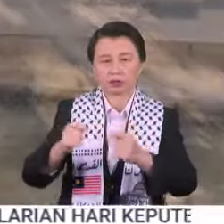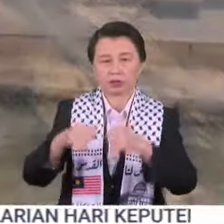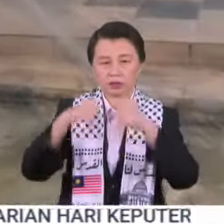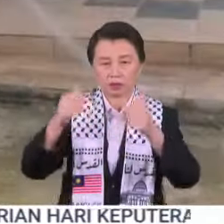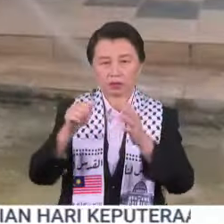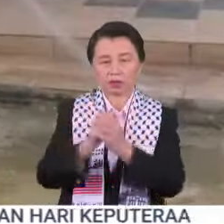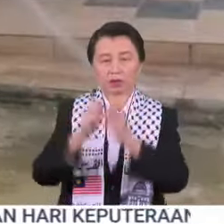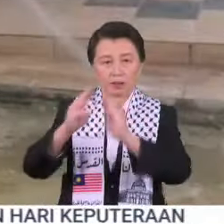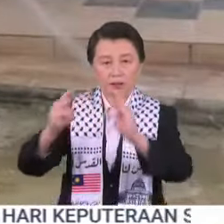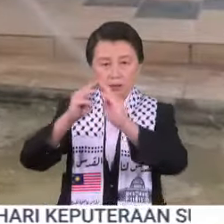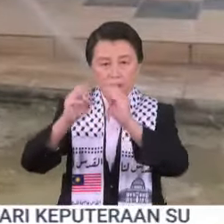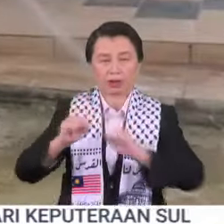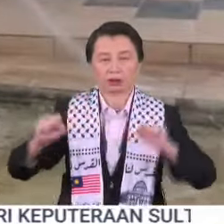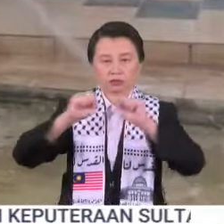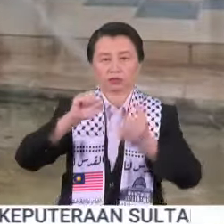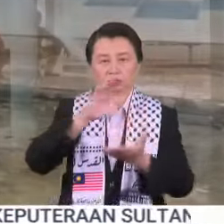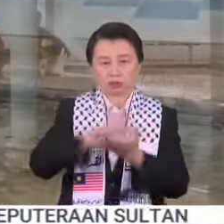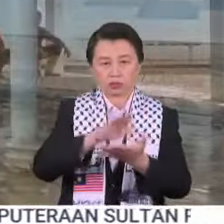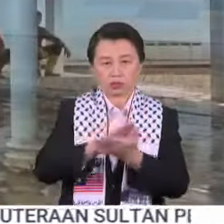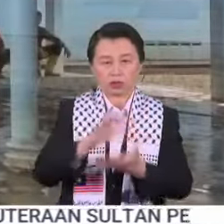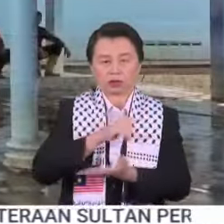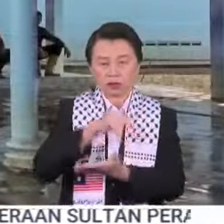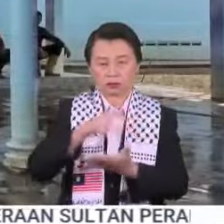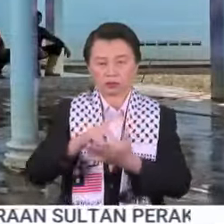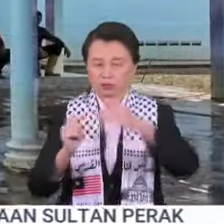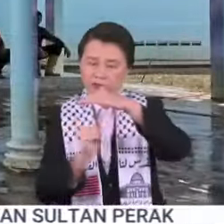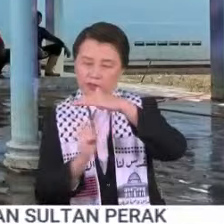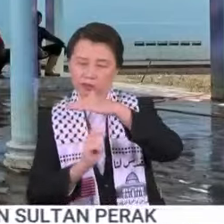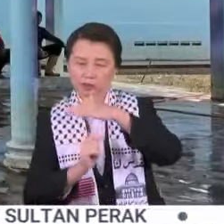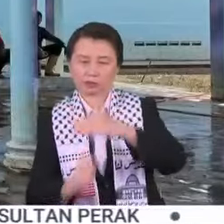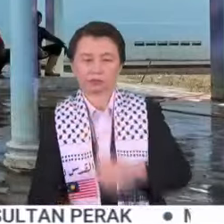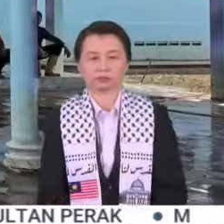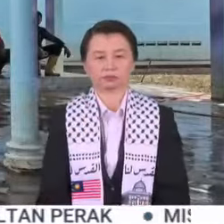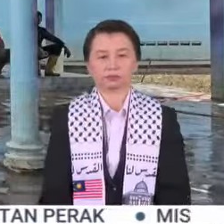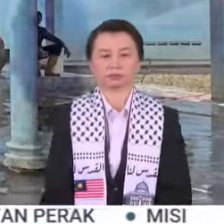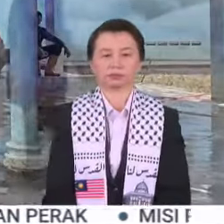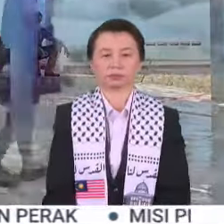seperti masjid, surau, sekolah dan pusat asuhan kanak-kanak.